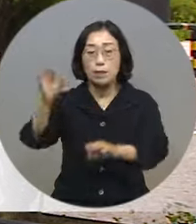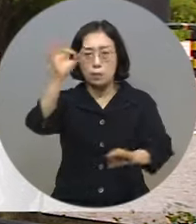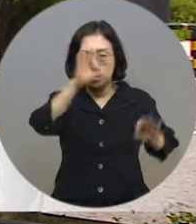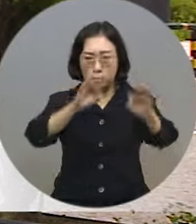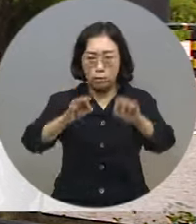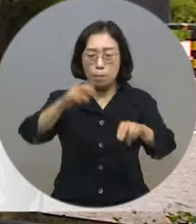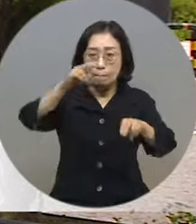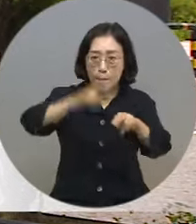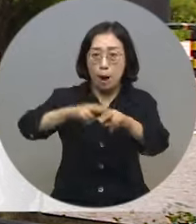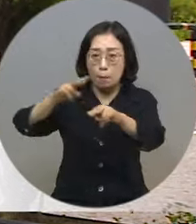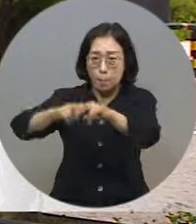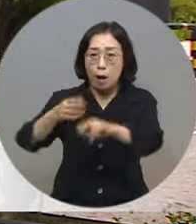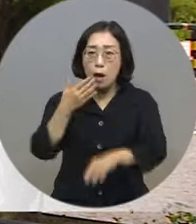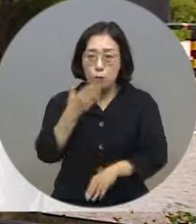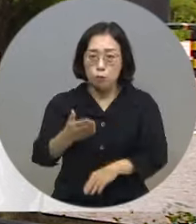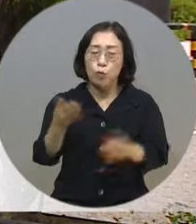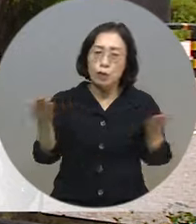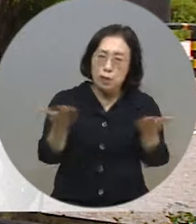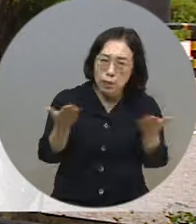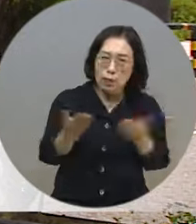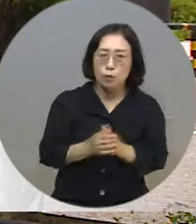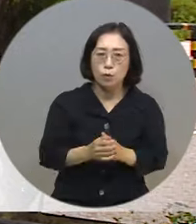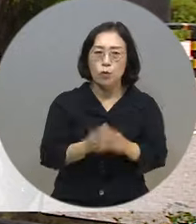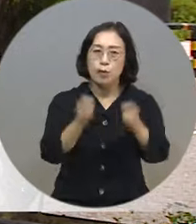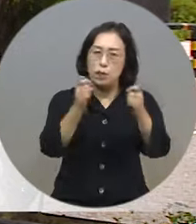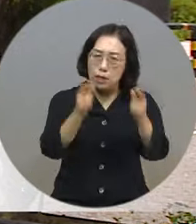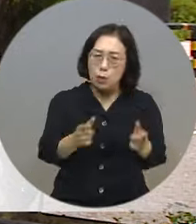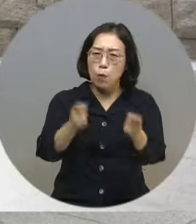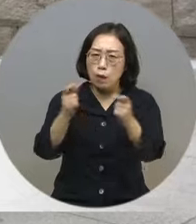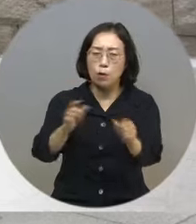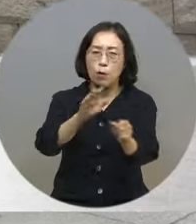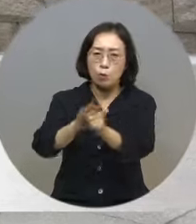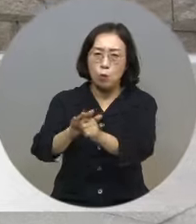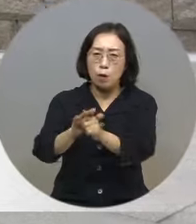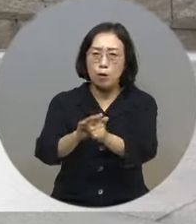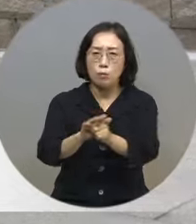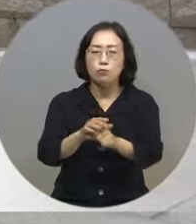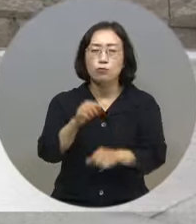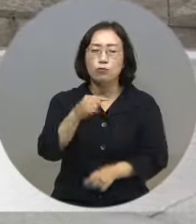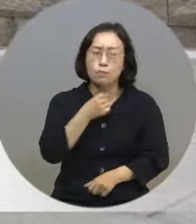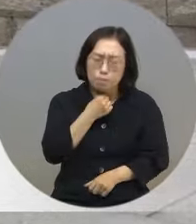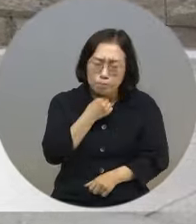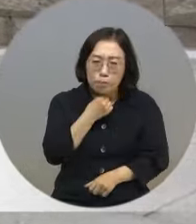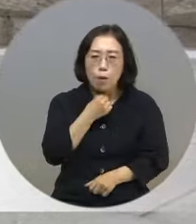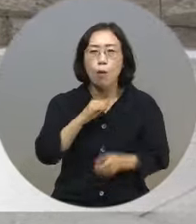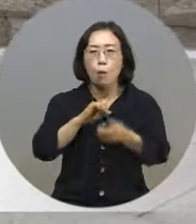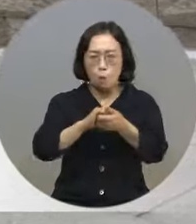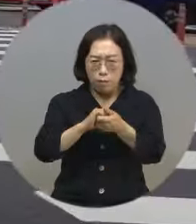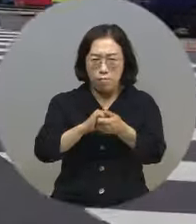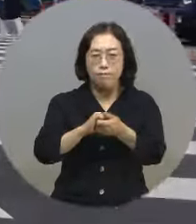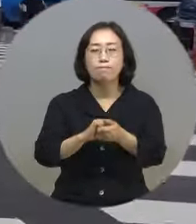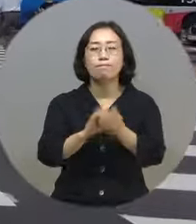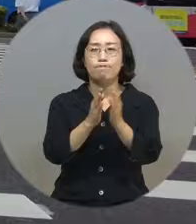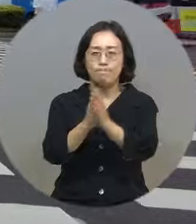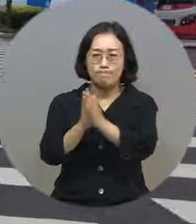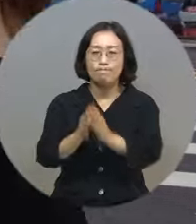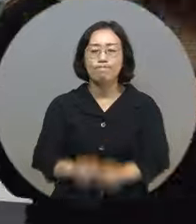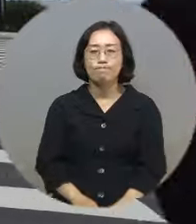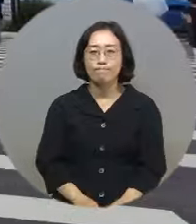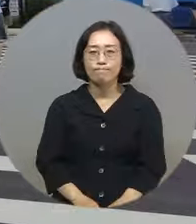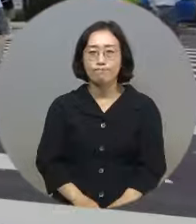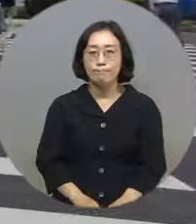찾아서 진출할 수 있는 그러한 기회를 좀 많이 만들어 주십사 하는 것이 제 바람이죠 예